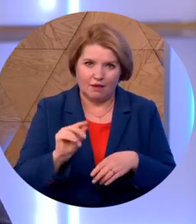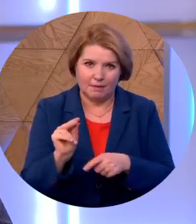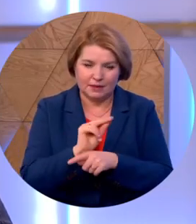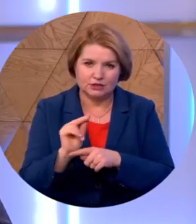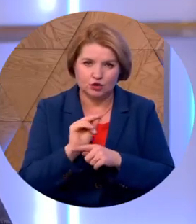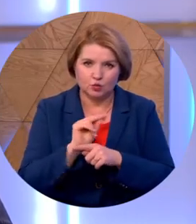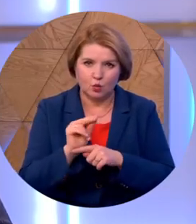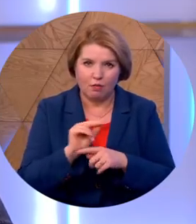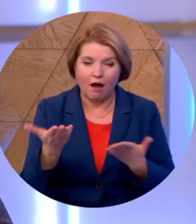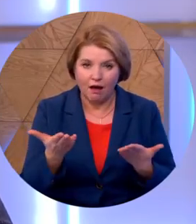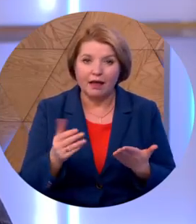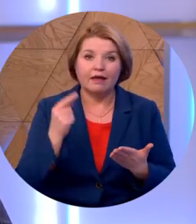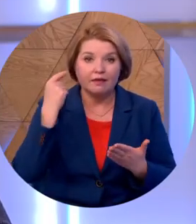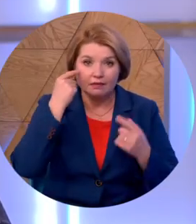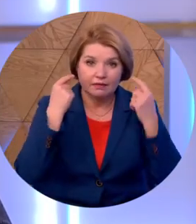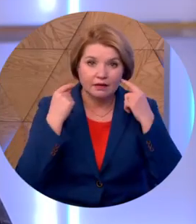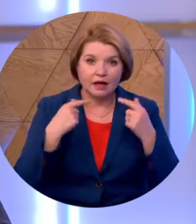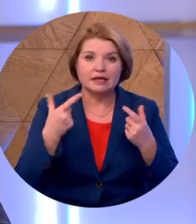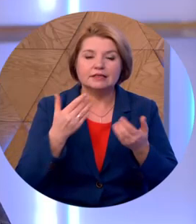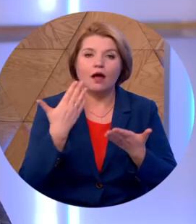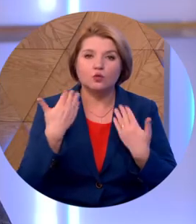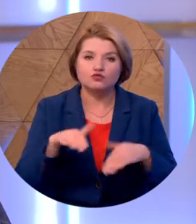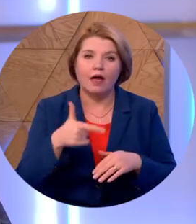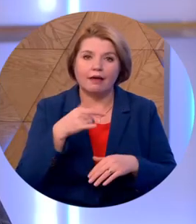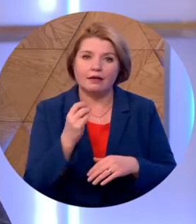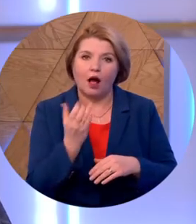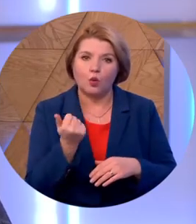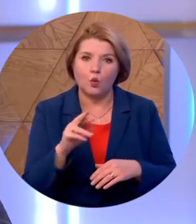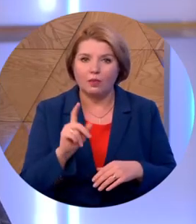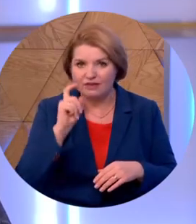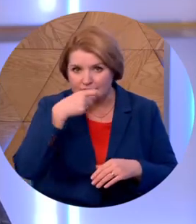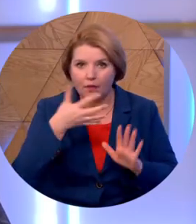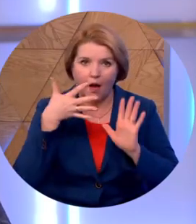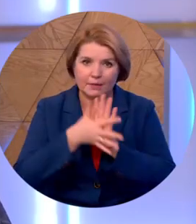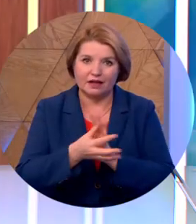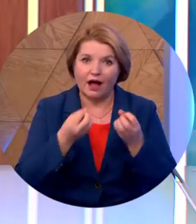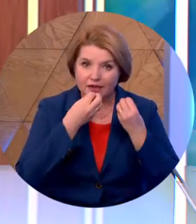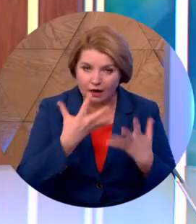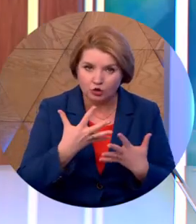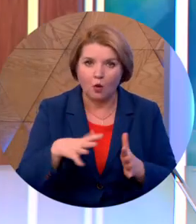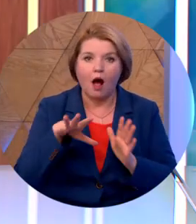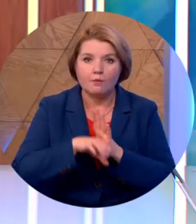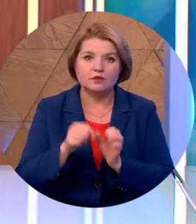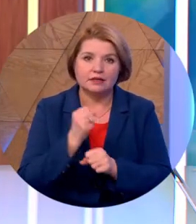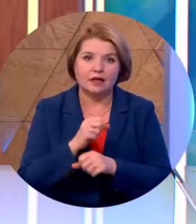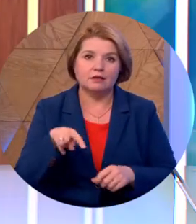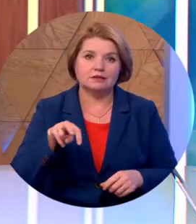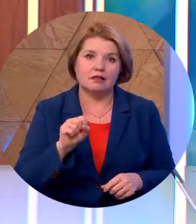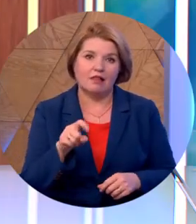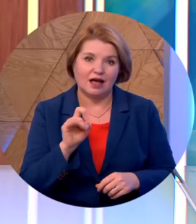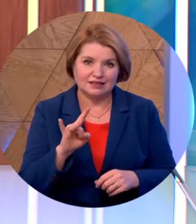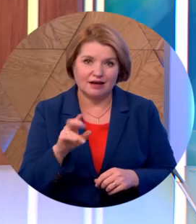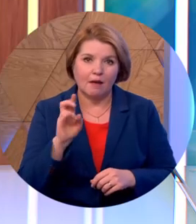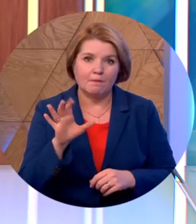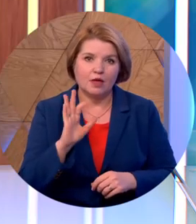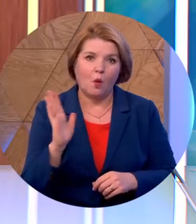условия доходит до дермы там где уже гиалуроновая кислота проникает хорошо И после этого делается лазерная биоревитализация после